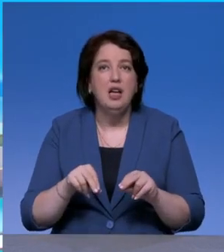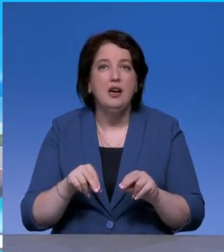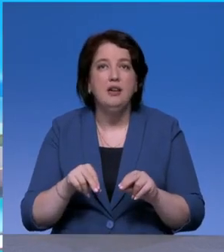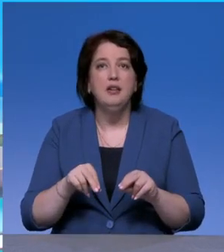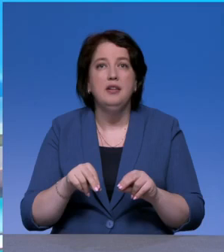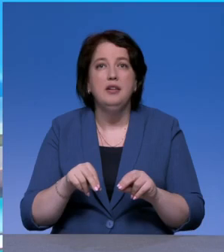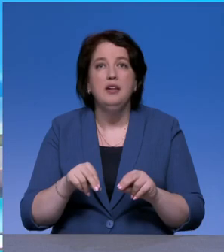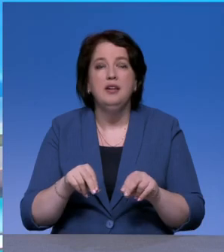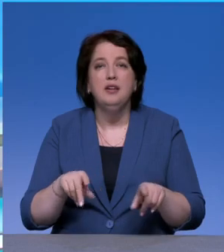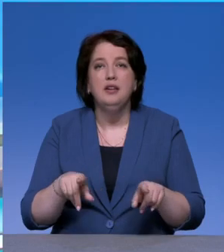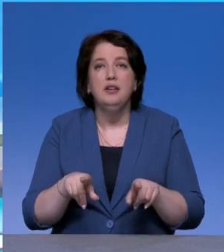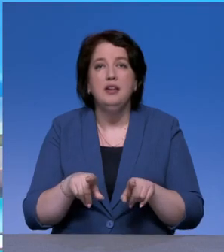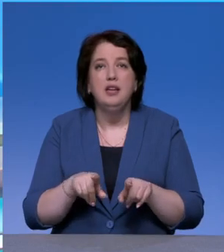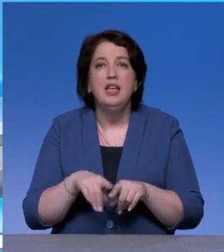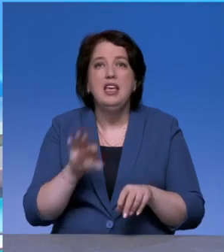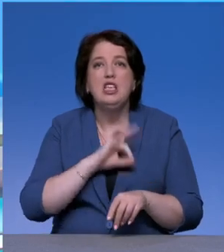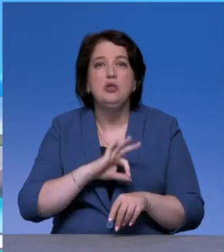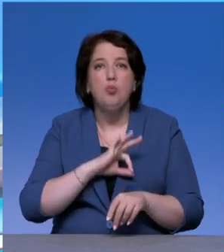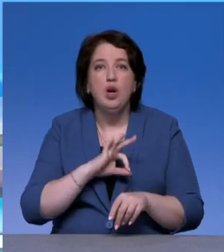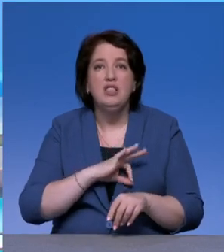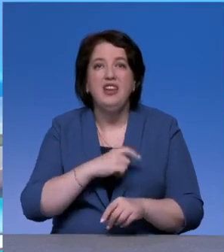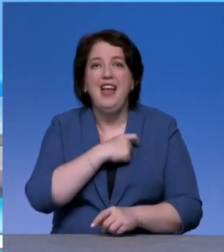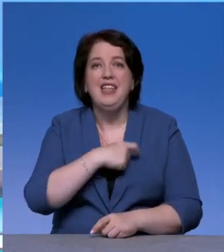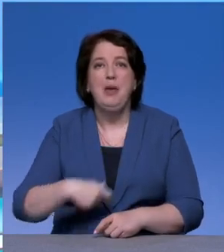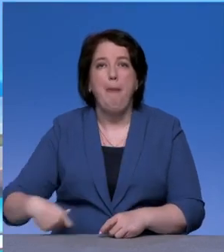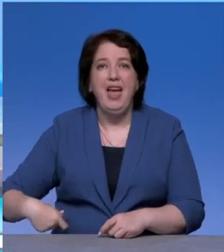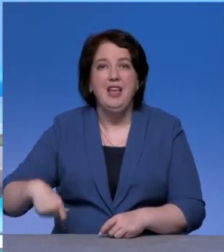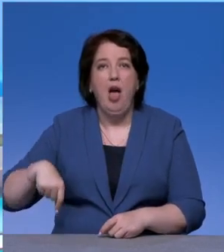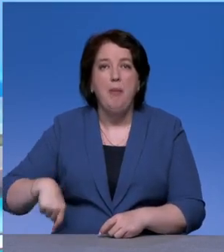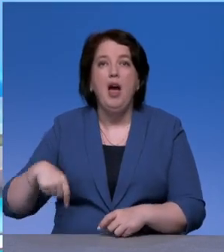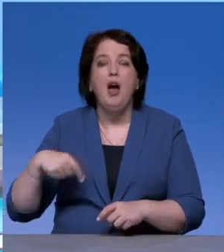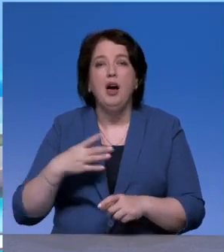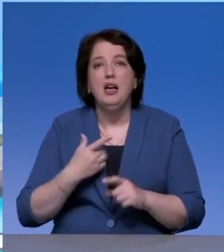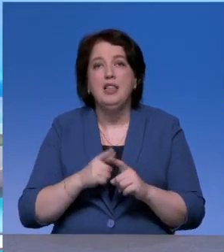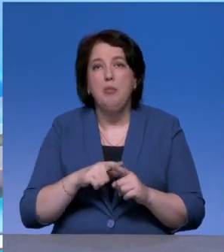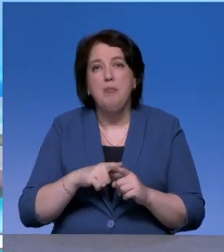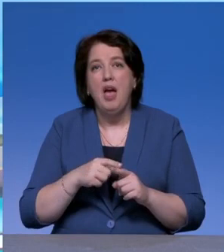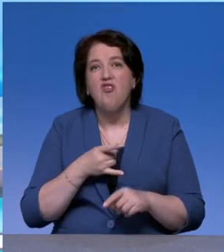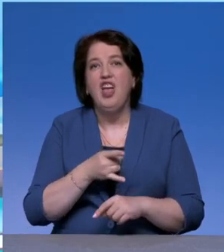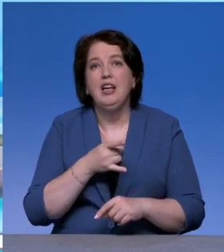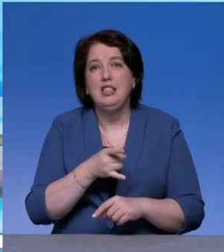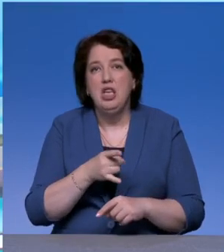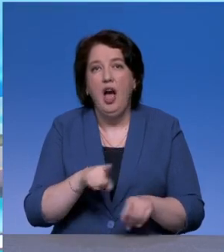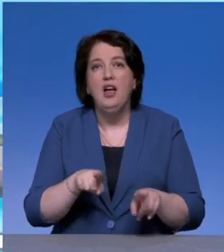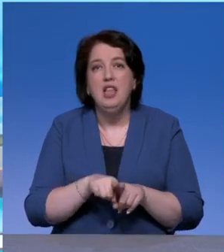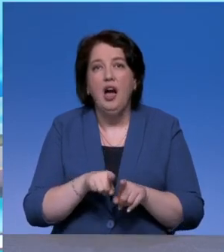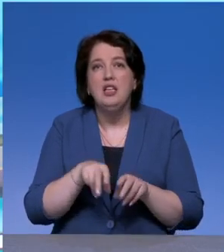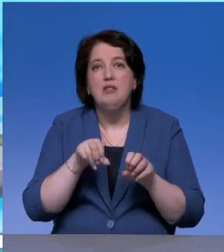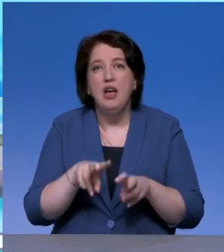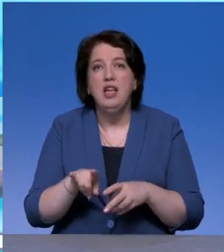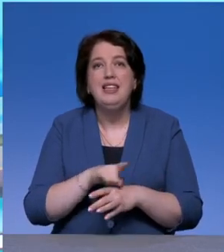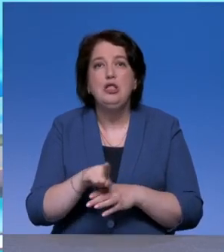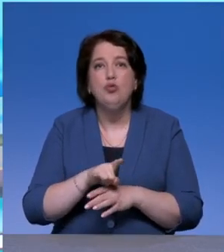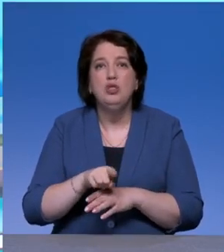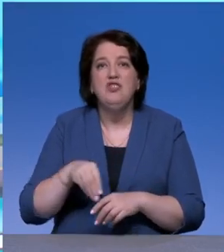жаргон, западло использовать ремень безопасности, буквально даже вот в такси, заглушка стоит, то есть